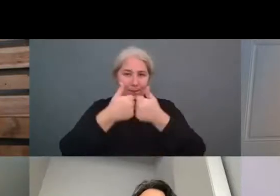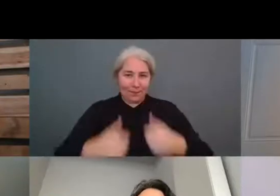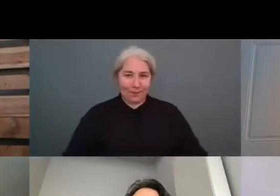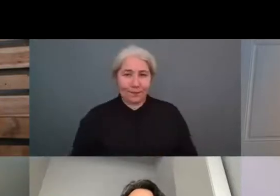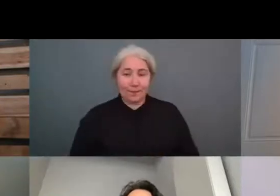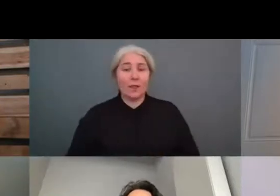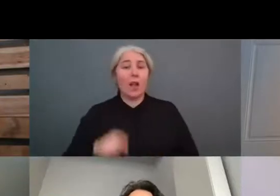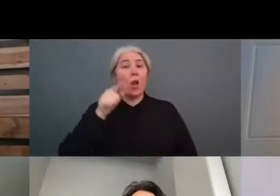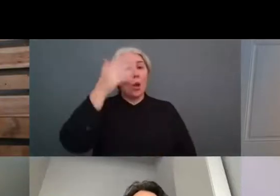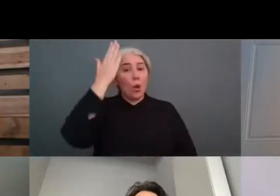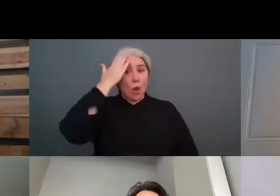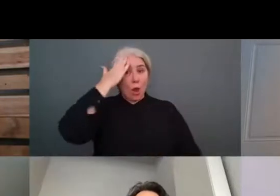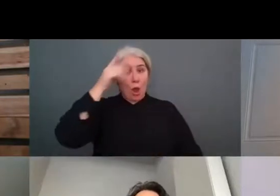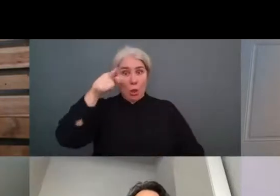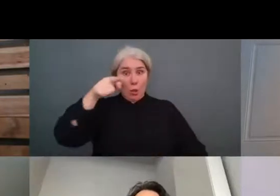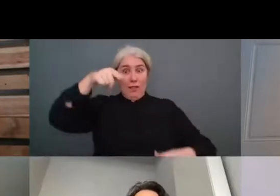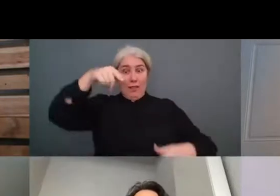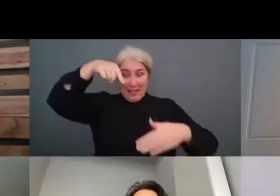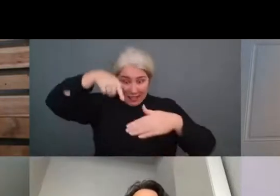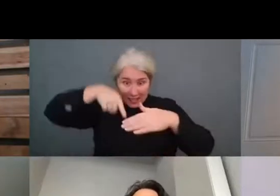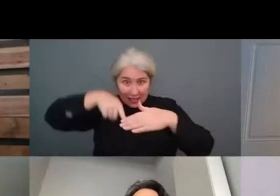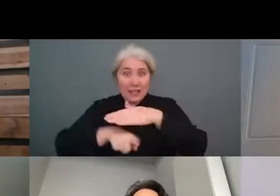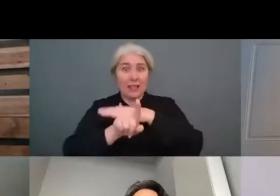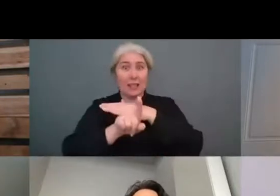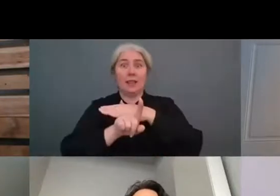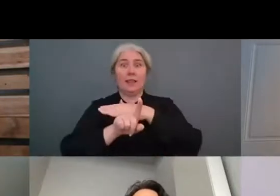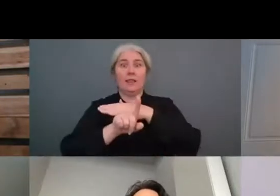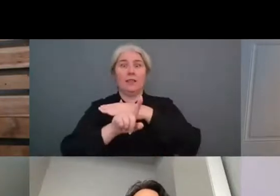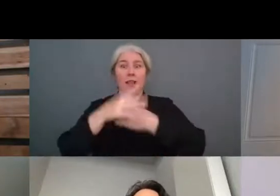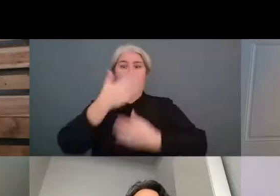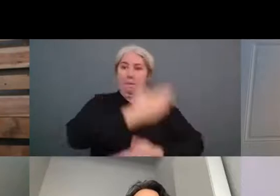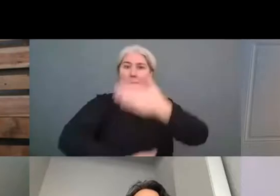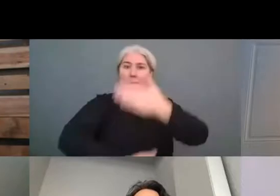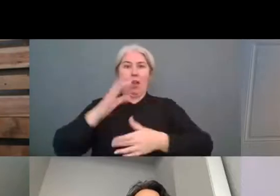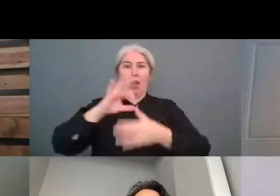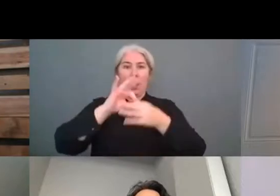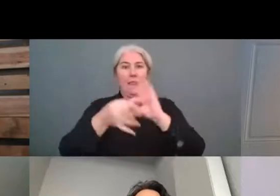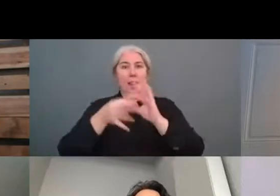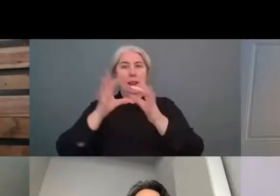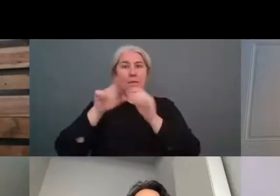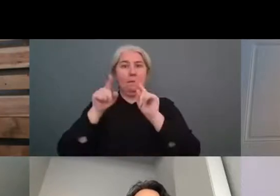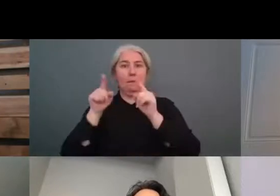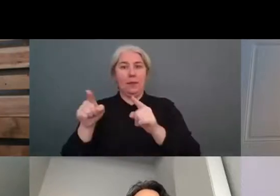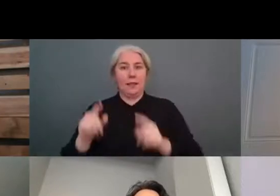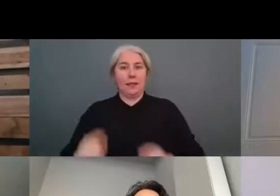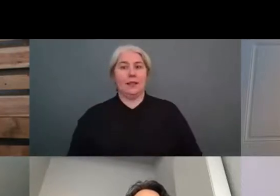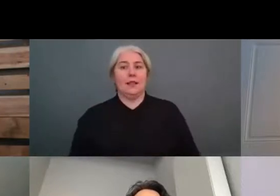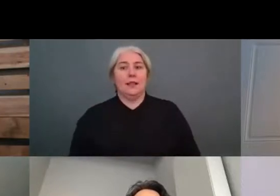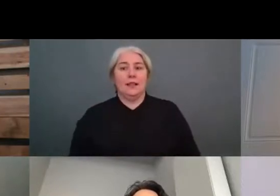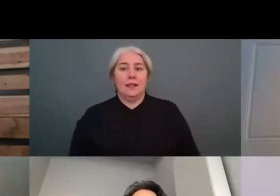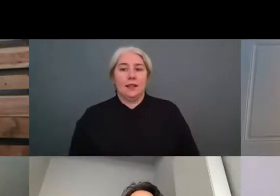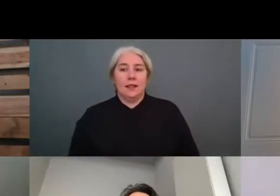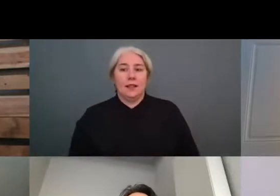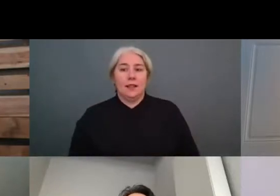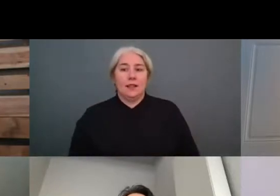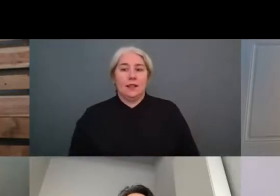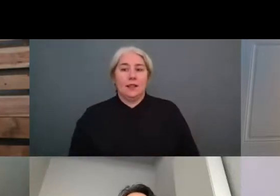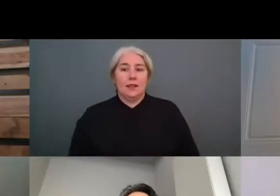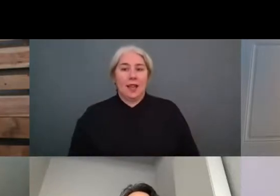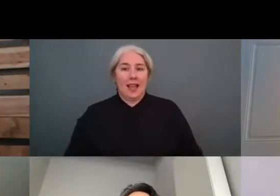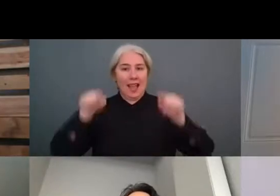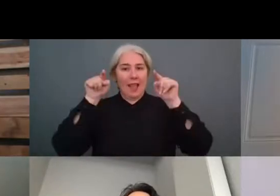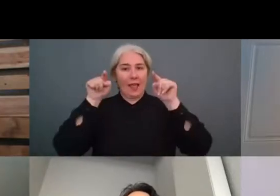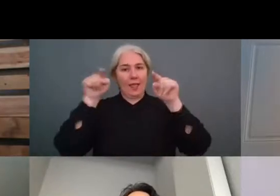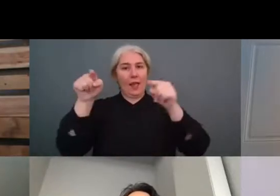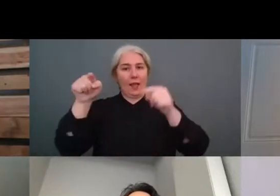exemple ça faisait deux ans que je nageais contre des mecs qui avaient leur deux mains donc forcément ils étaient très avantagés par rapport à moi donc j'ai décidé de mettre de